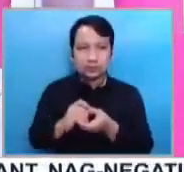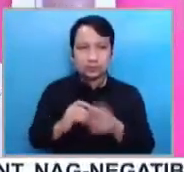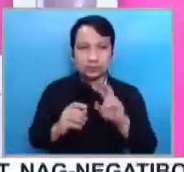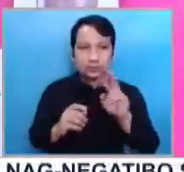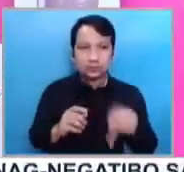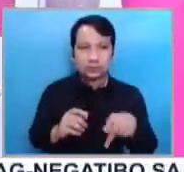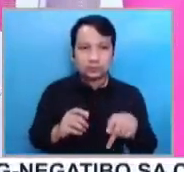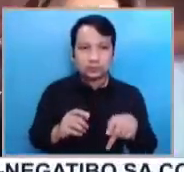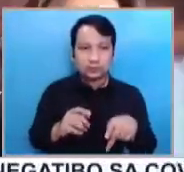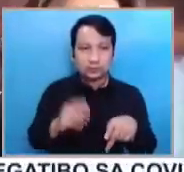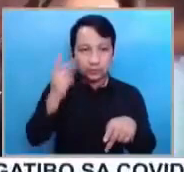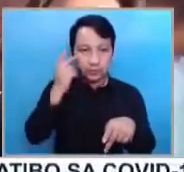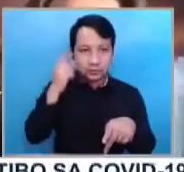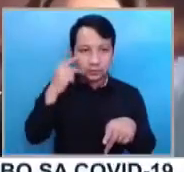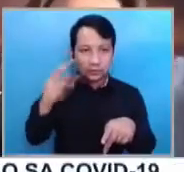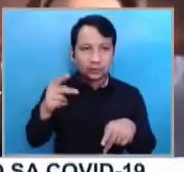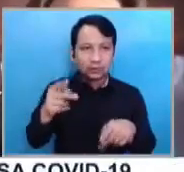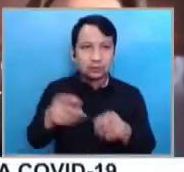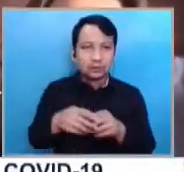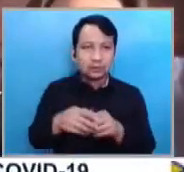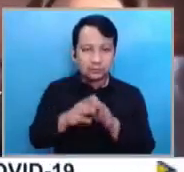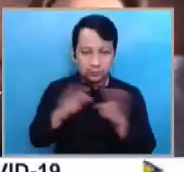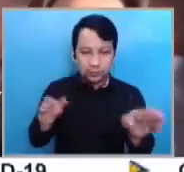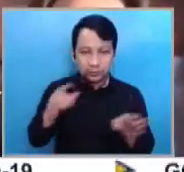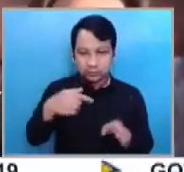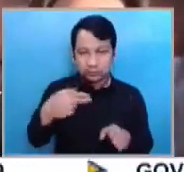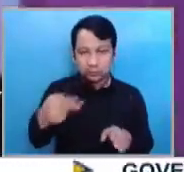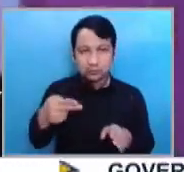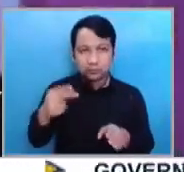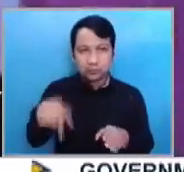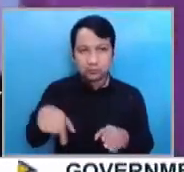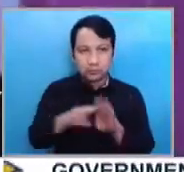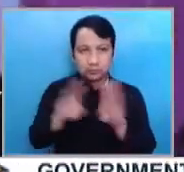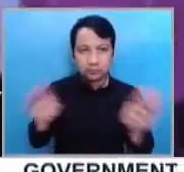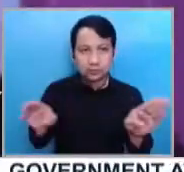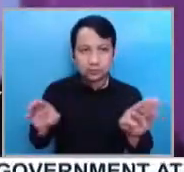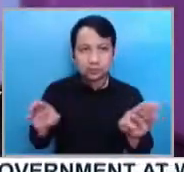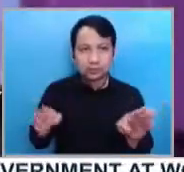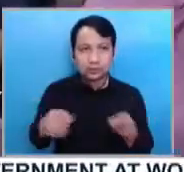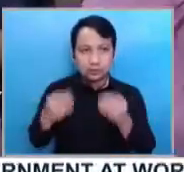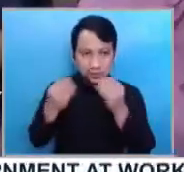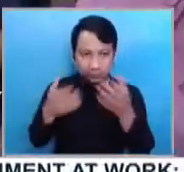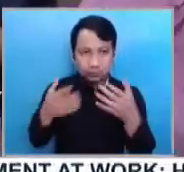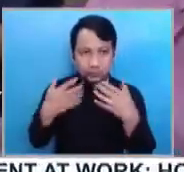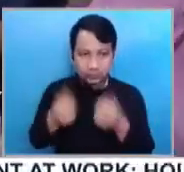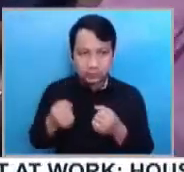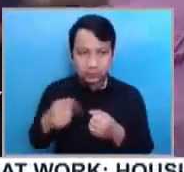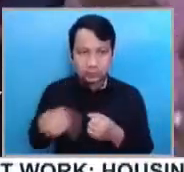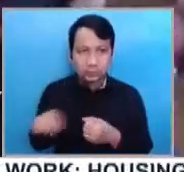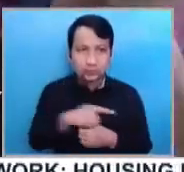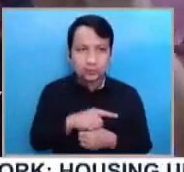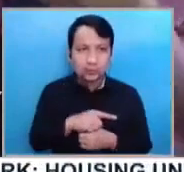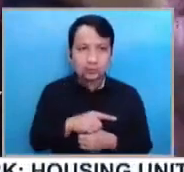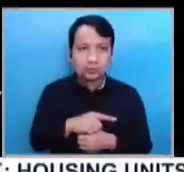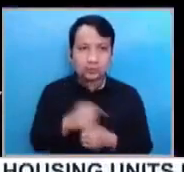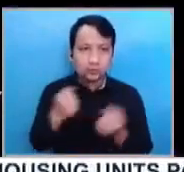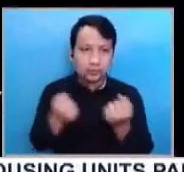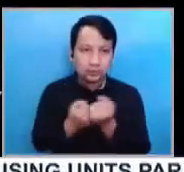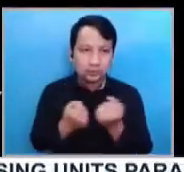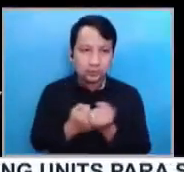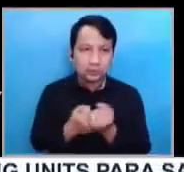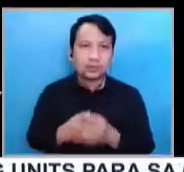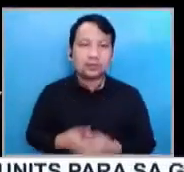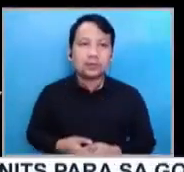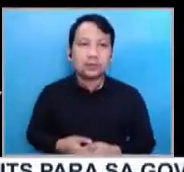at Senator Kiko Pangilinan ang nanguna sa pagbubukas nito na anila'y makapagpapalakas ng kanilang mga supporters.